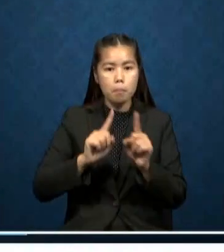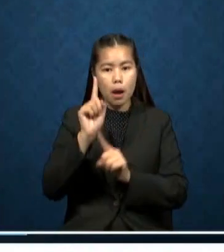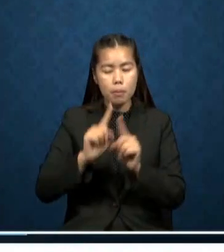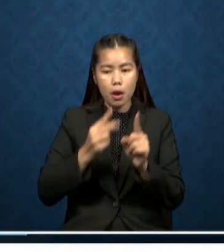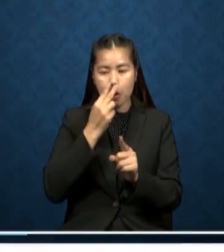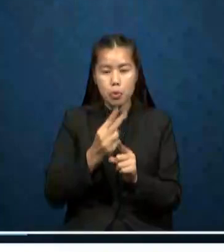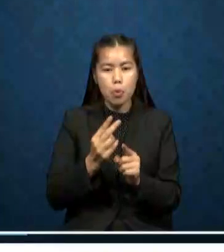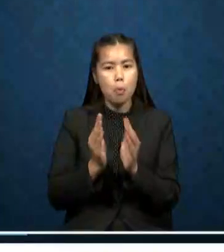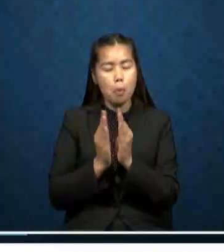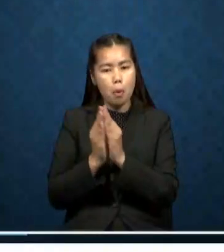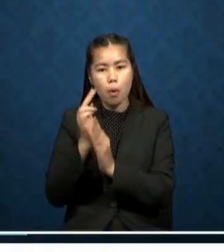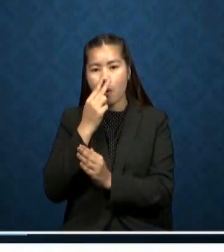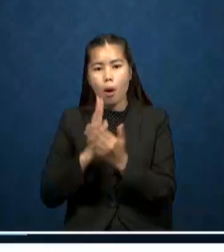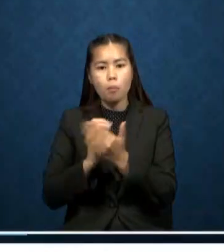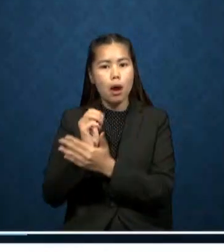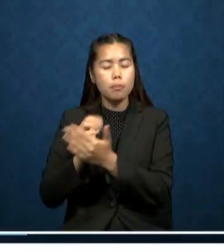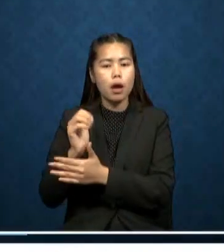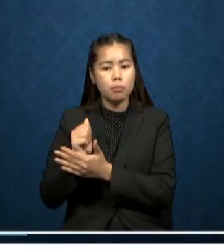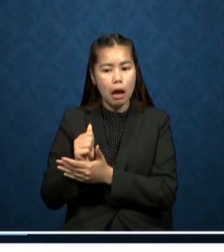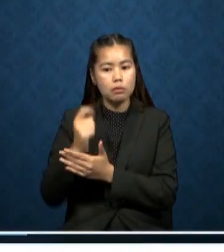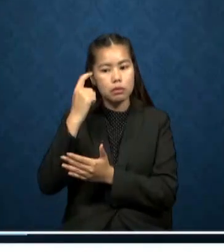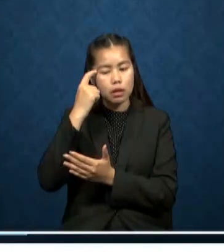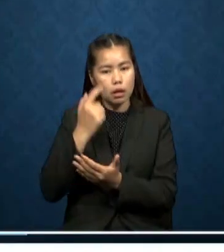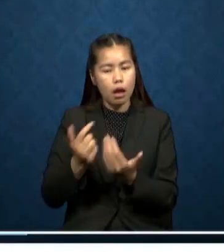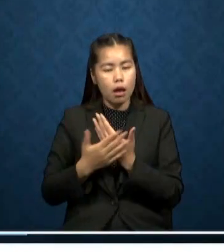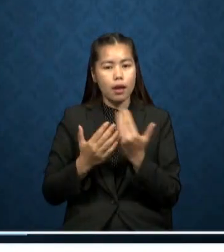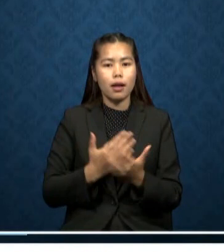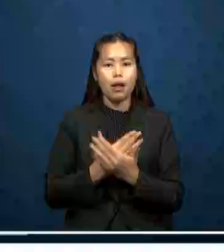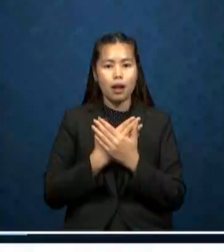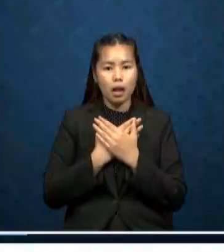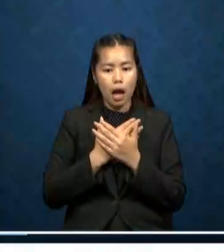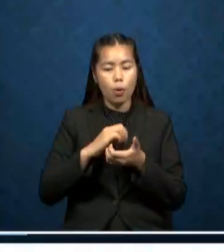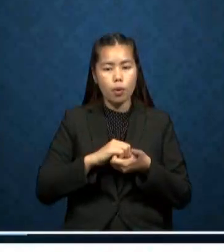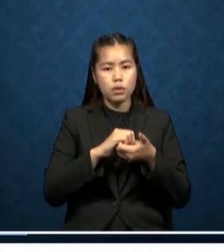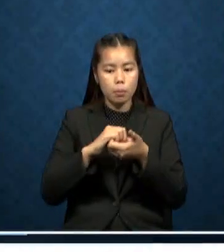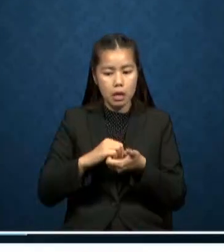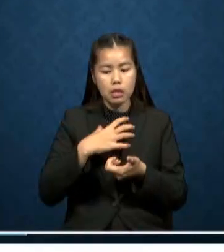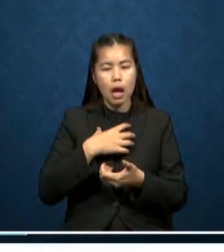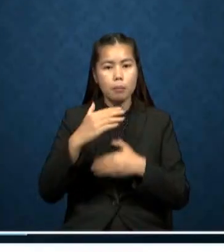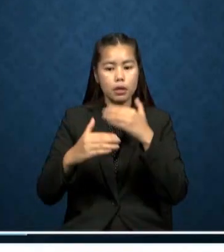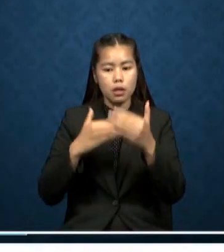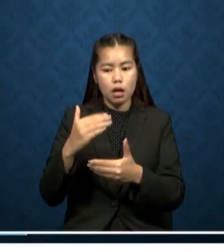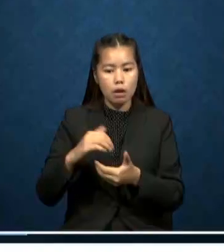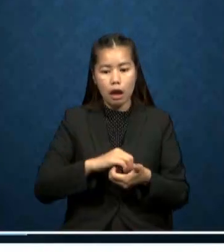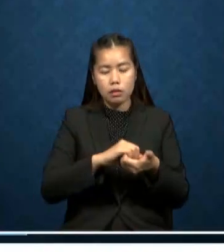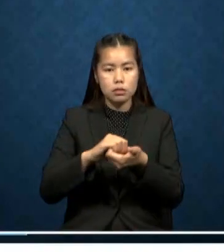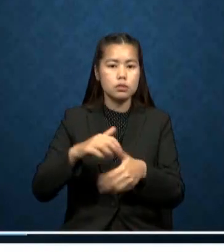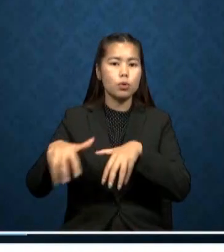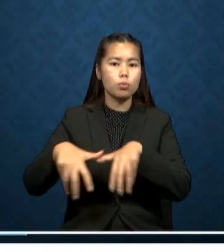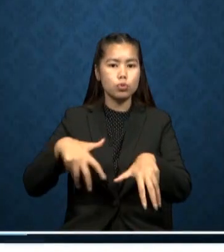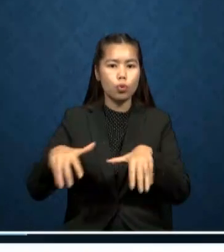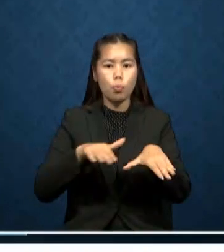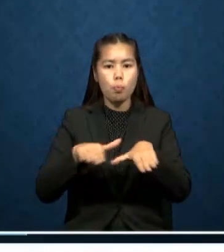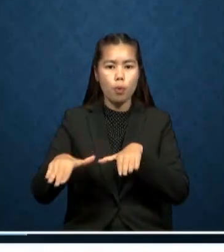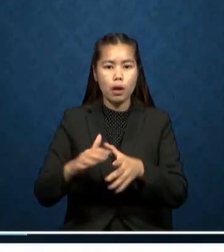ใจในท้องถิ่นของตนเกิดความรักความภาคภูมิใจเกิดความสามัคคคีที่จะพัฒนาท้องถิ่นร่วมกันงาน